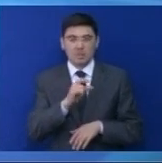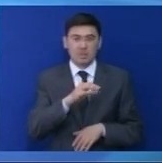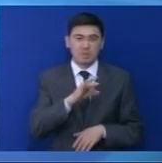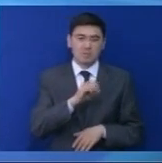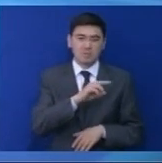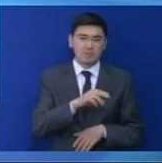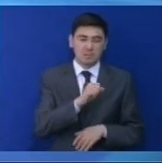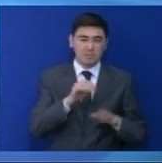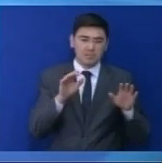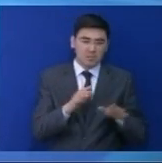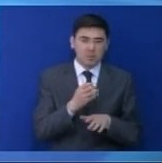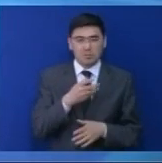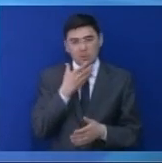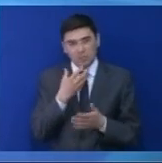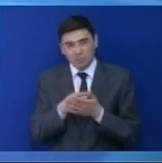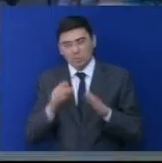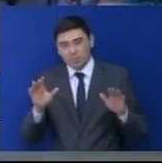свои собственные произведения.